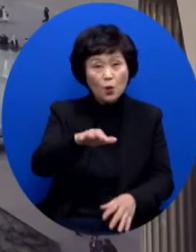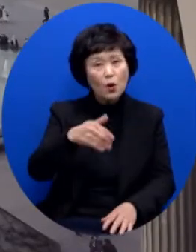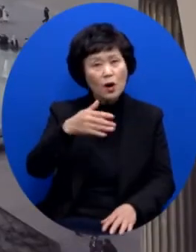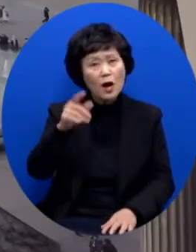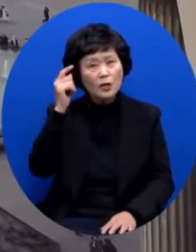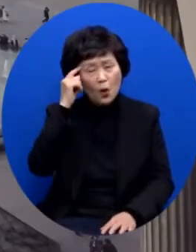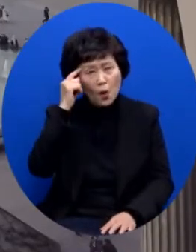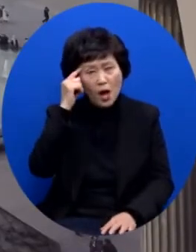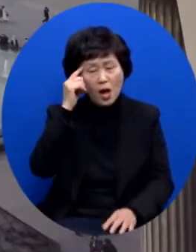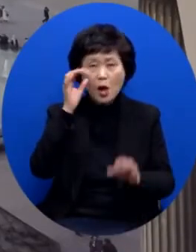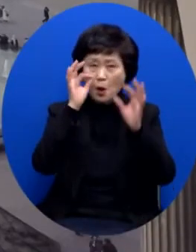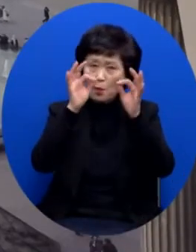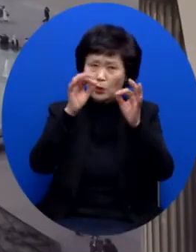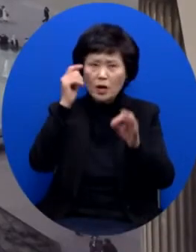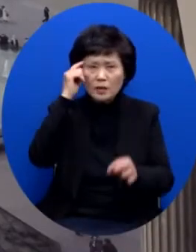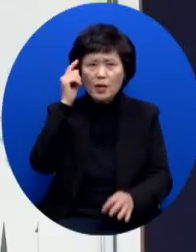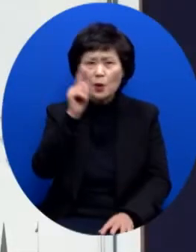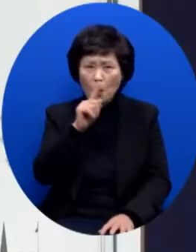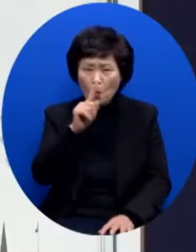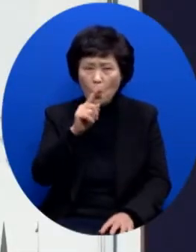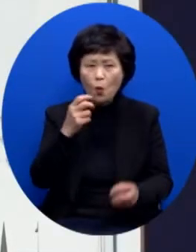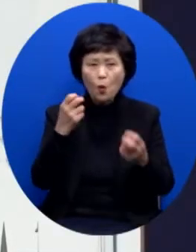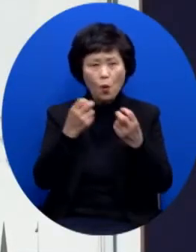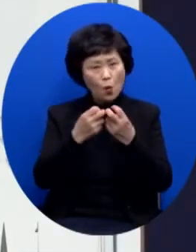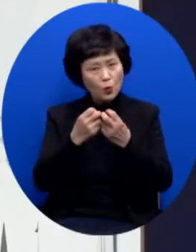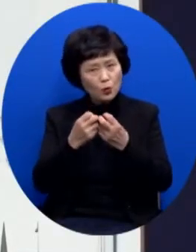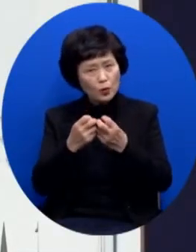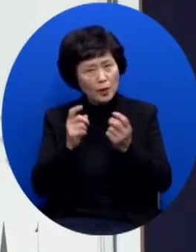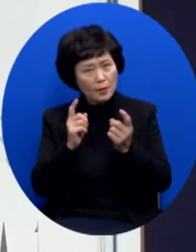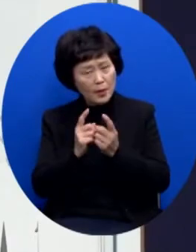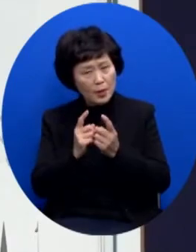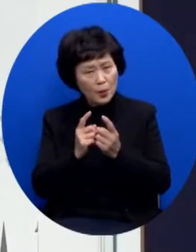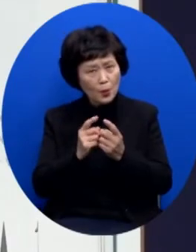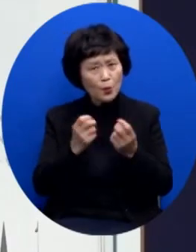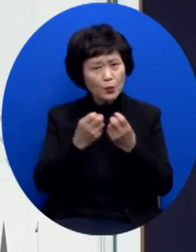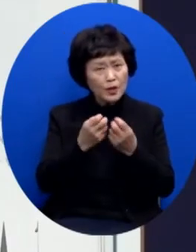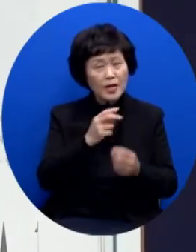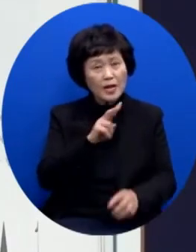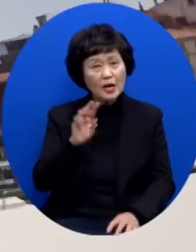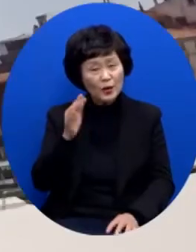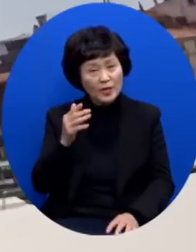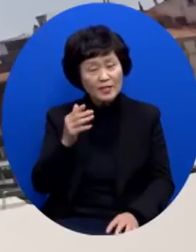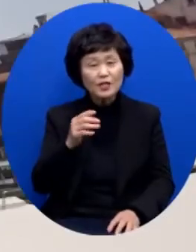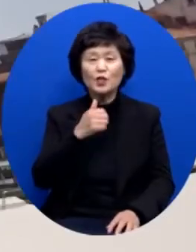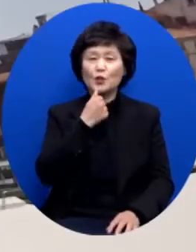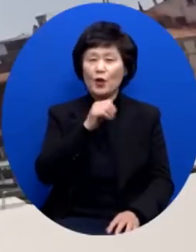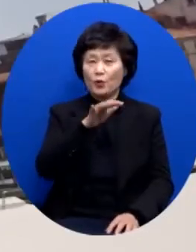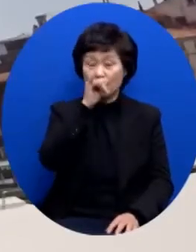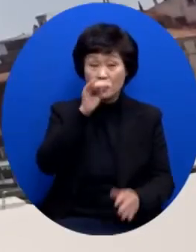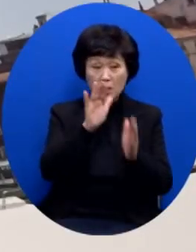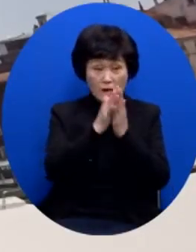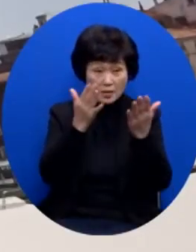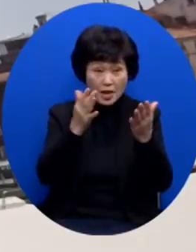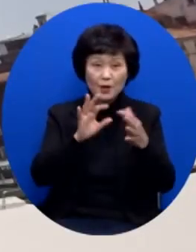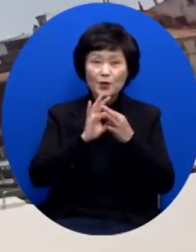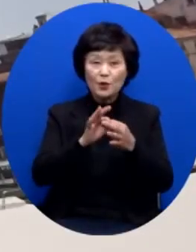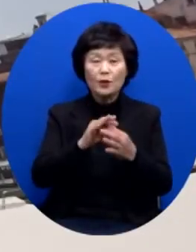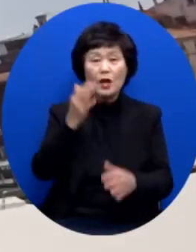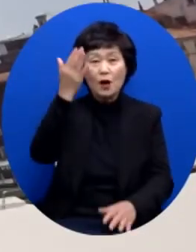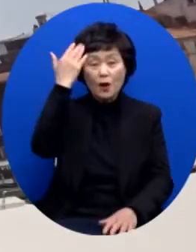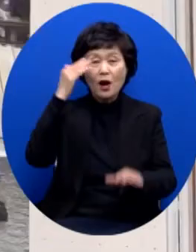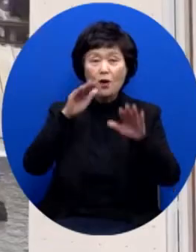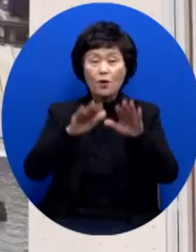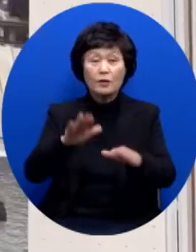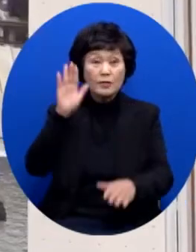생각해야 하는지, 또 어떻게 접근하고 돌아보면 좋을지 소개합니다. 책을 통해 과거, 현재, 미래를